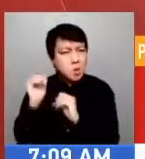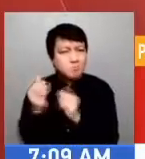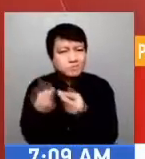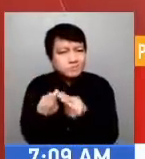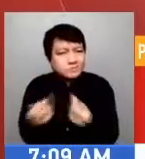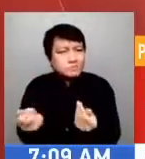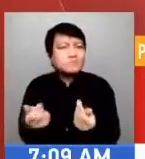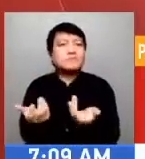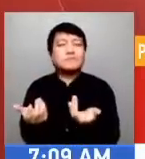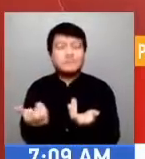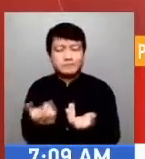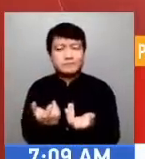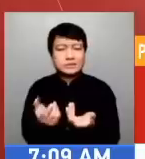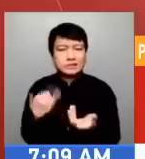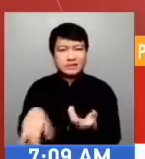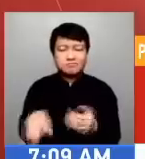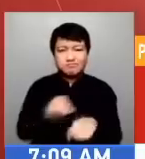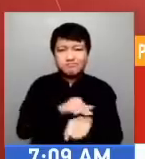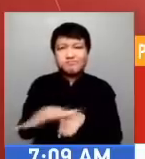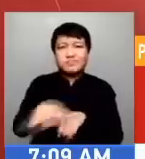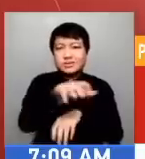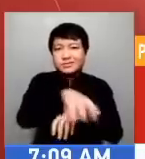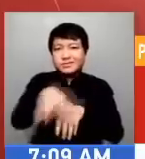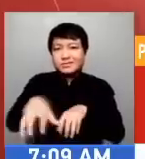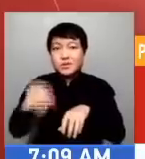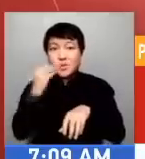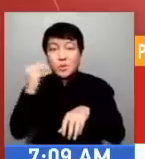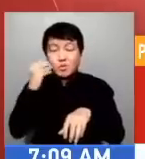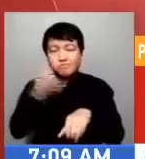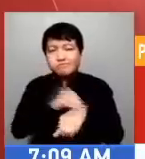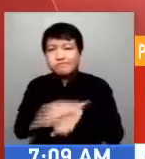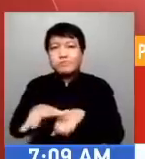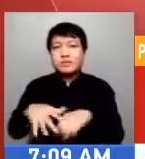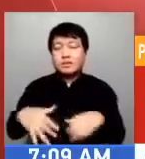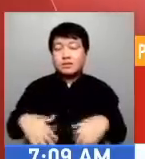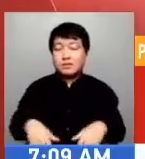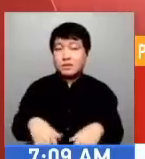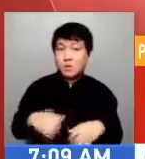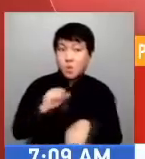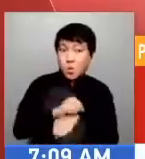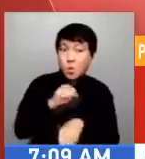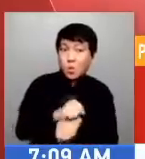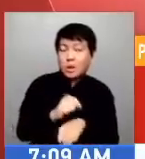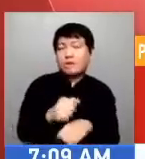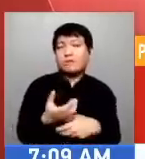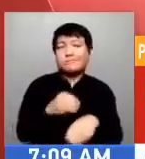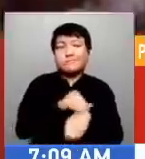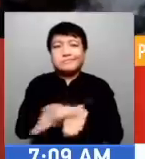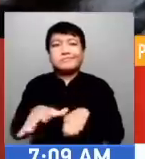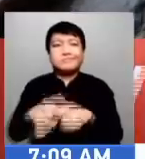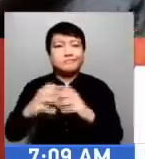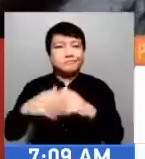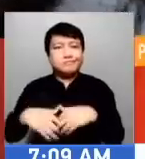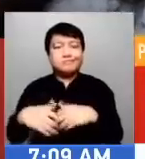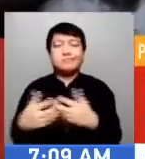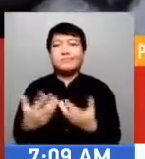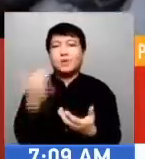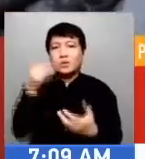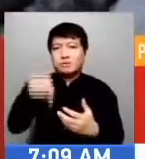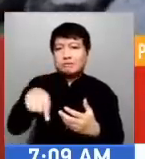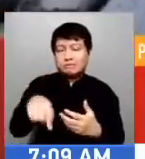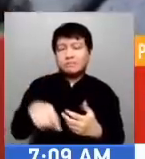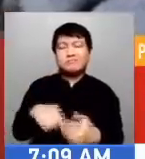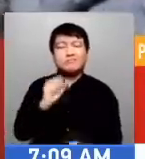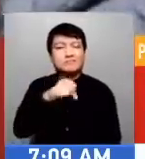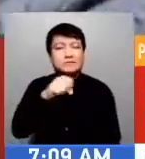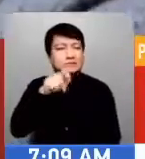mga residente niyan, lalong-lalo na yung mga naapektuhan yung kabuhayan. Oo, Susan, kasi mga fisher folks natin kailangan tulungan. Kasi wala